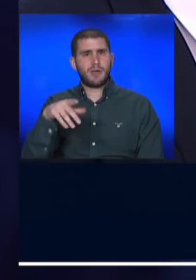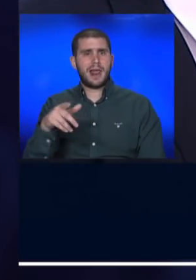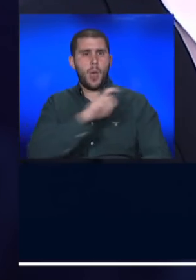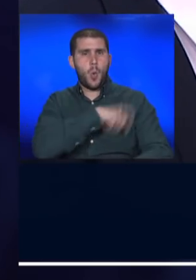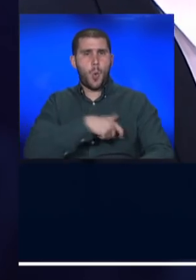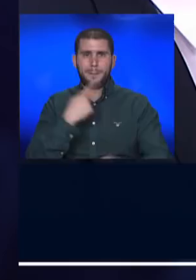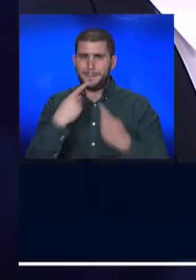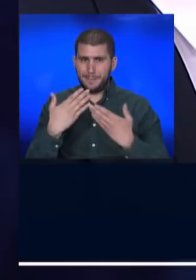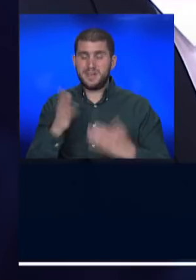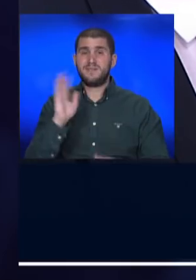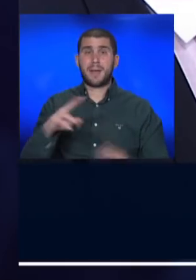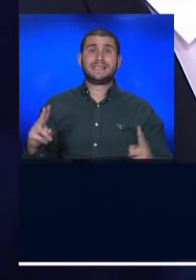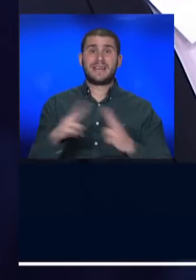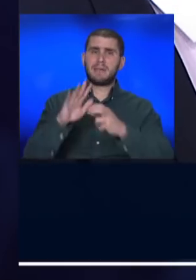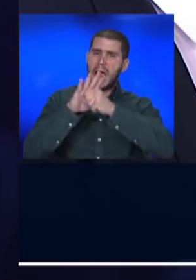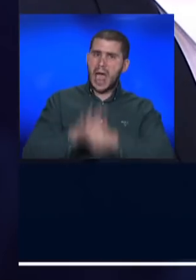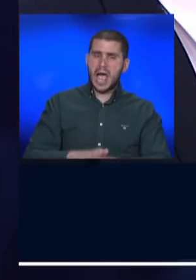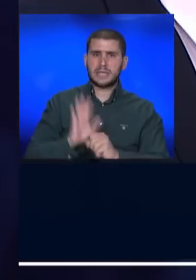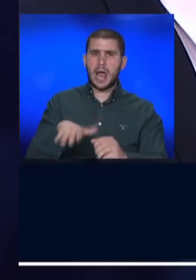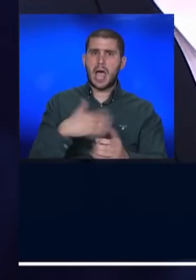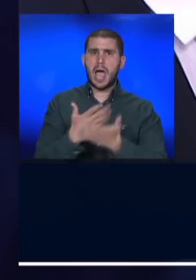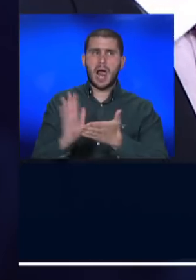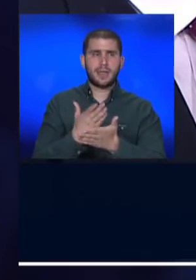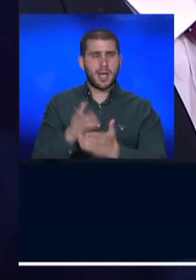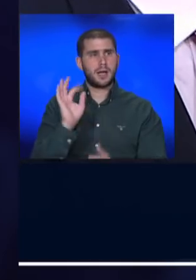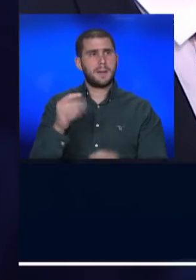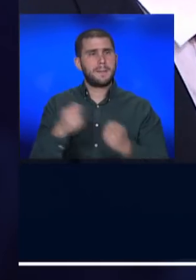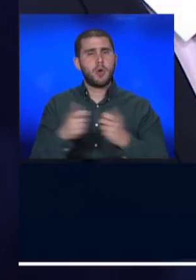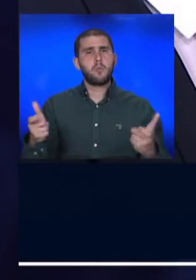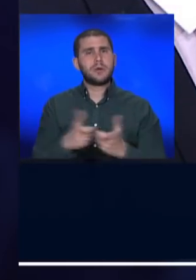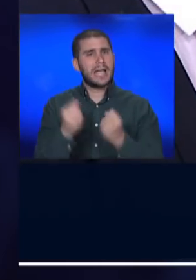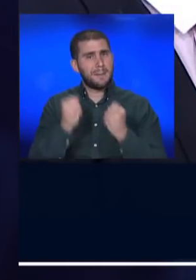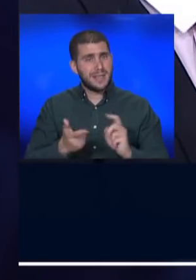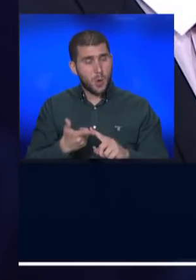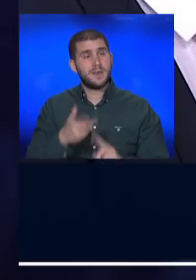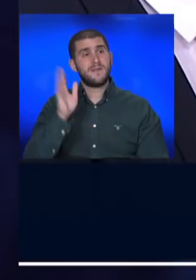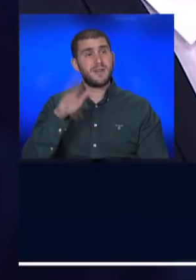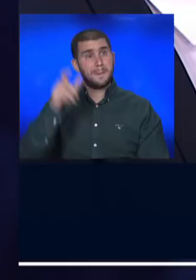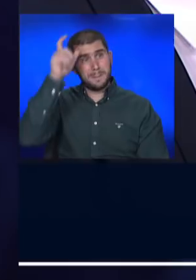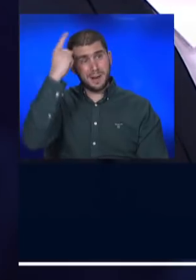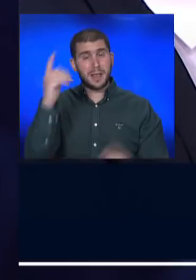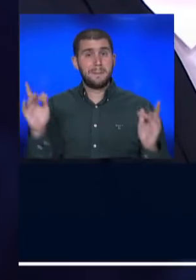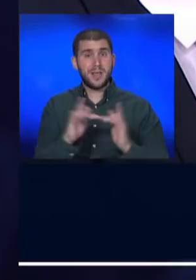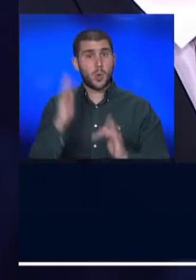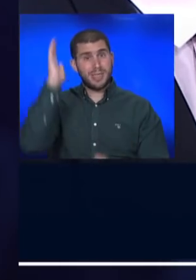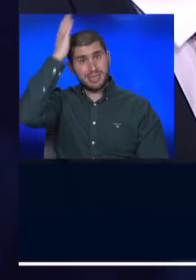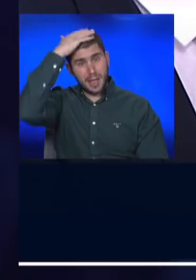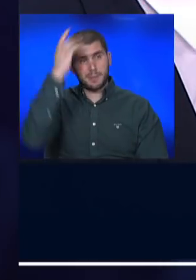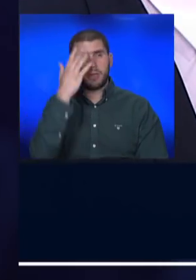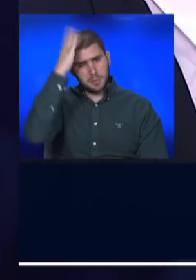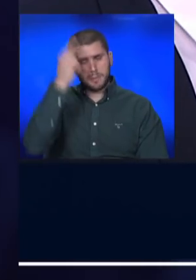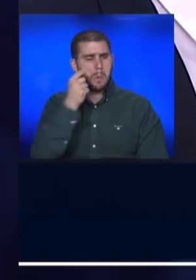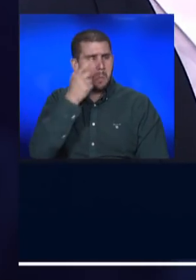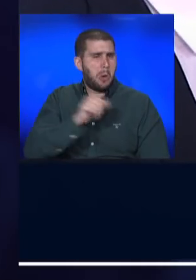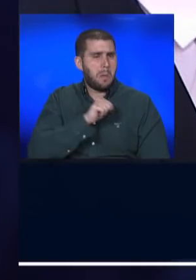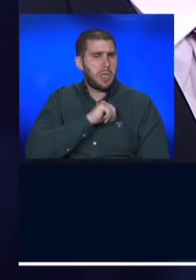הצרפתים שלוחצים לאותה הצעת החלטה במועצת הביטחון. וביידן, בניגוד לטראמפ, שטראמפ אמר, לא מעניין אותי מה העולם חושב,